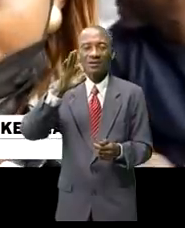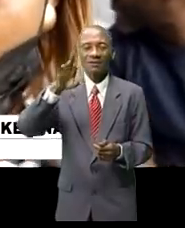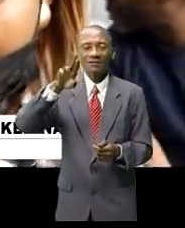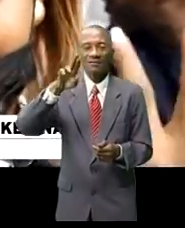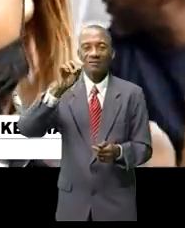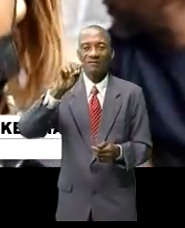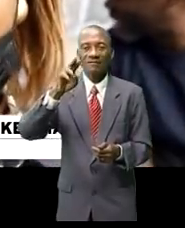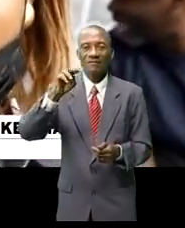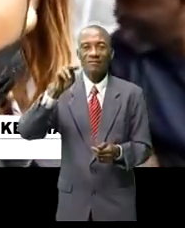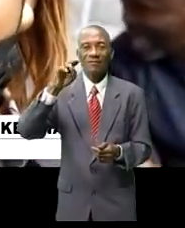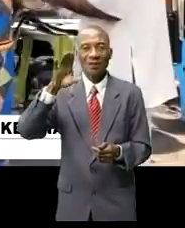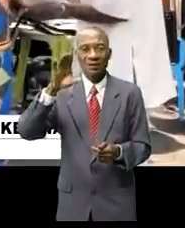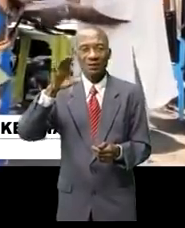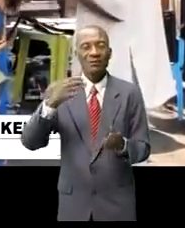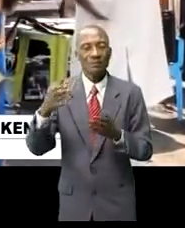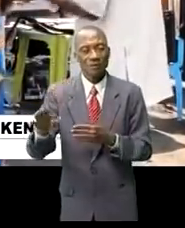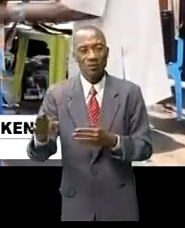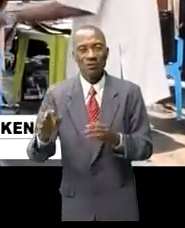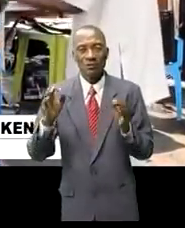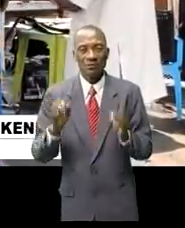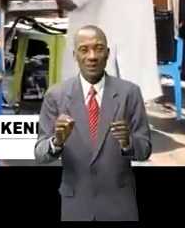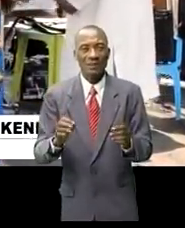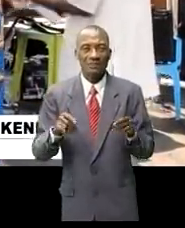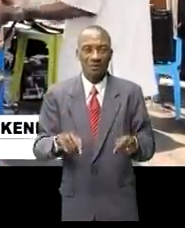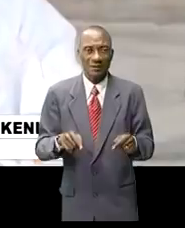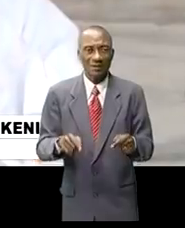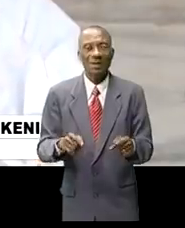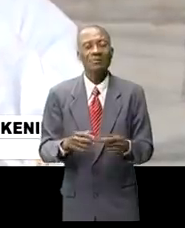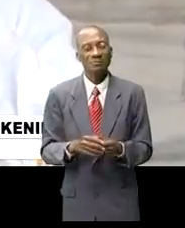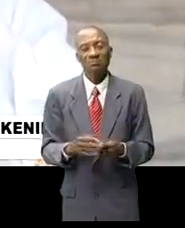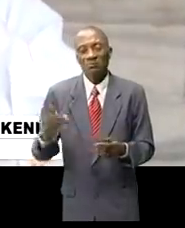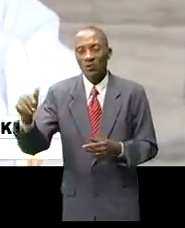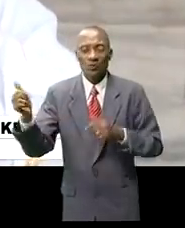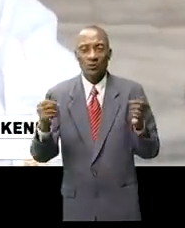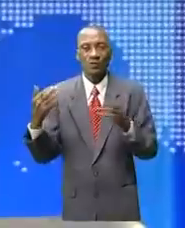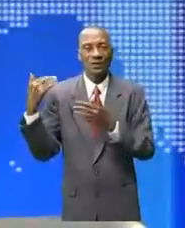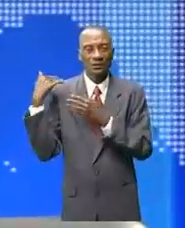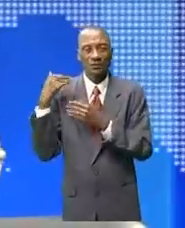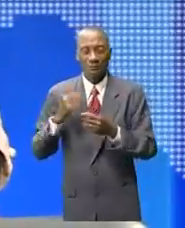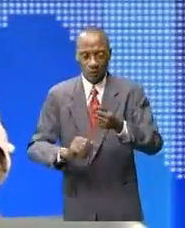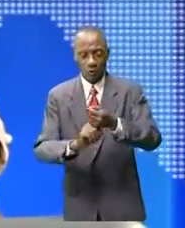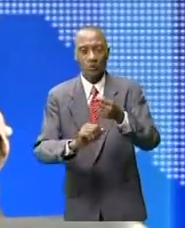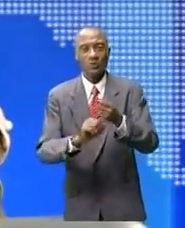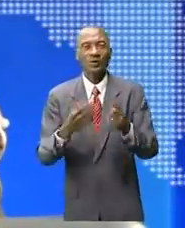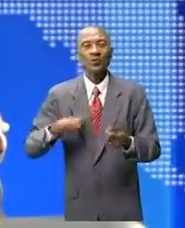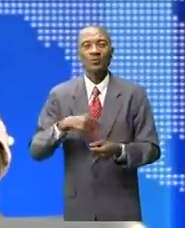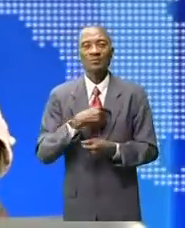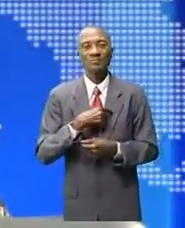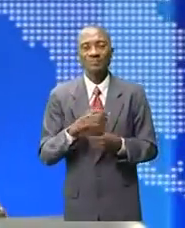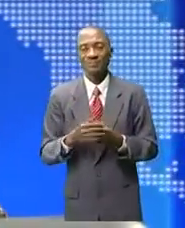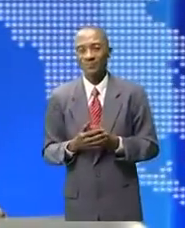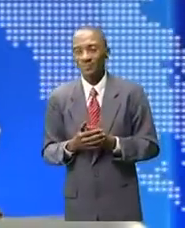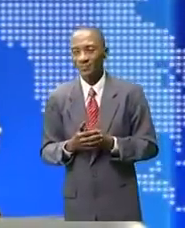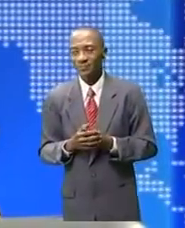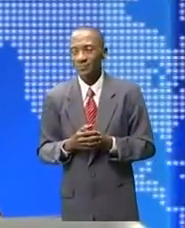et voilà pourquoi mes larmes coulent. Être au service de l'humanité, un don de soi. Dans